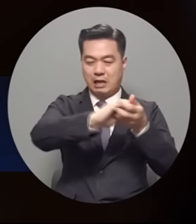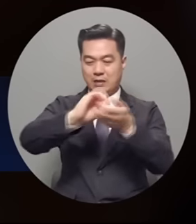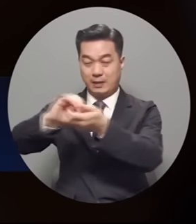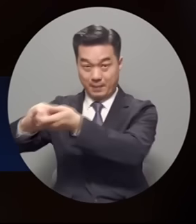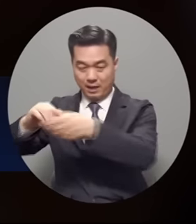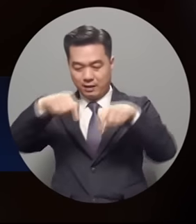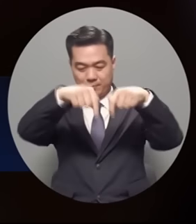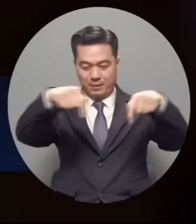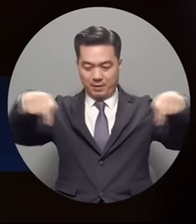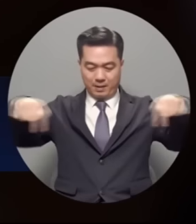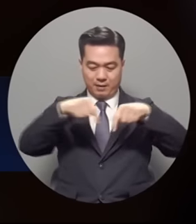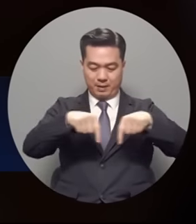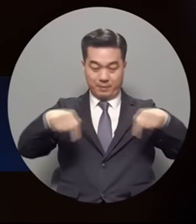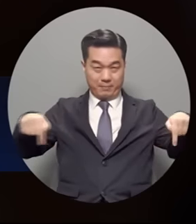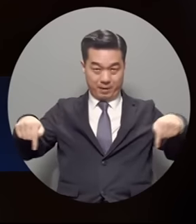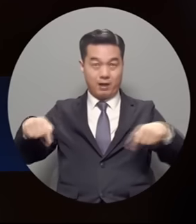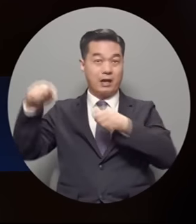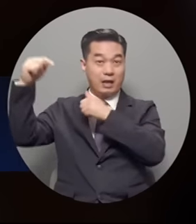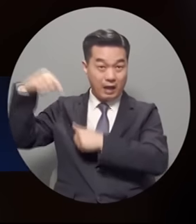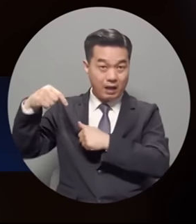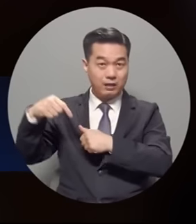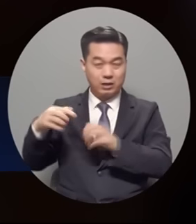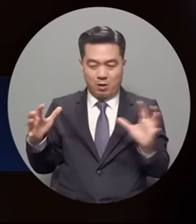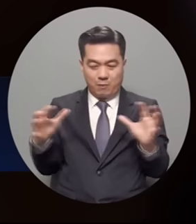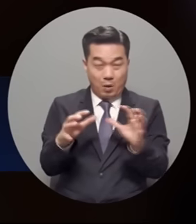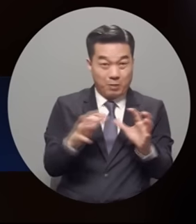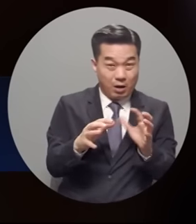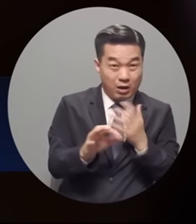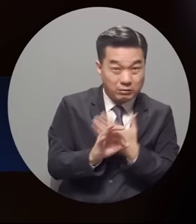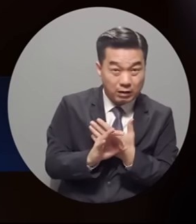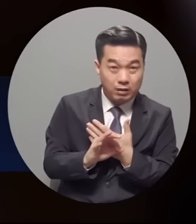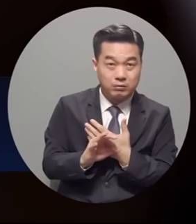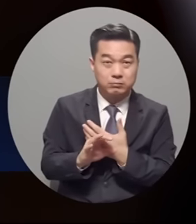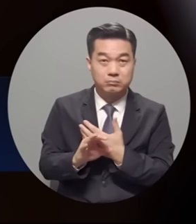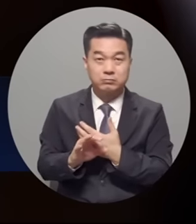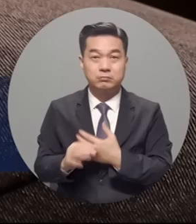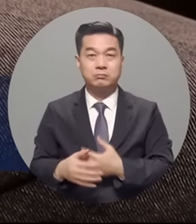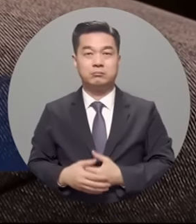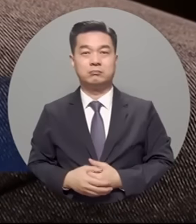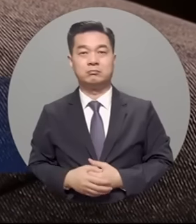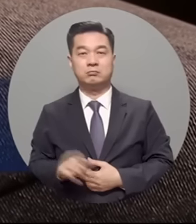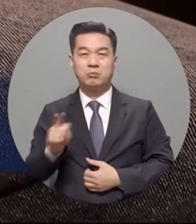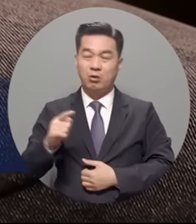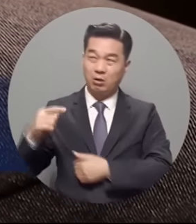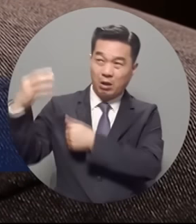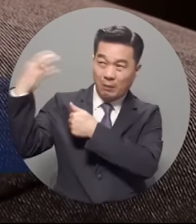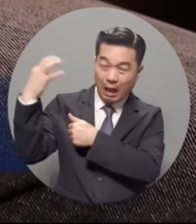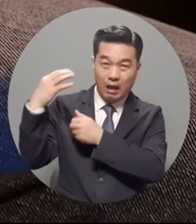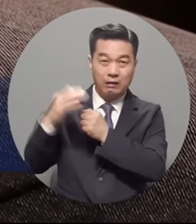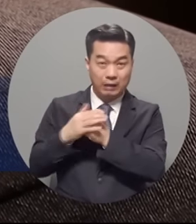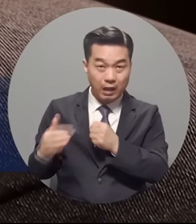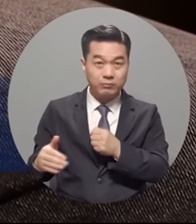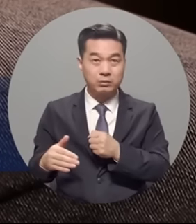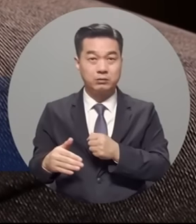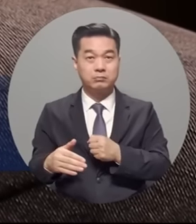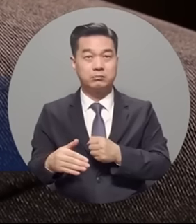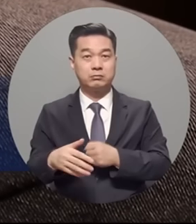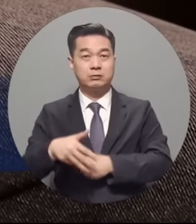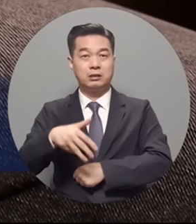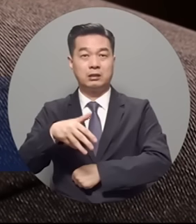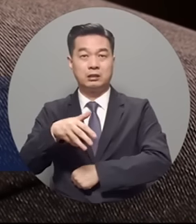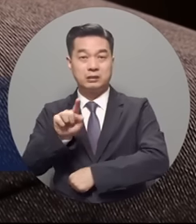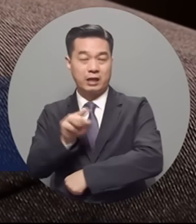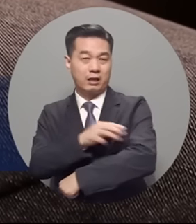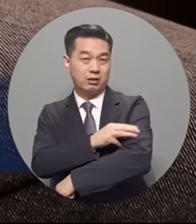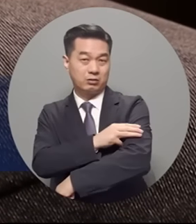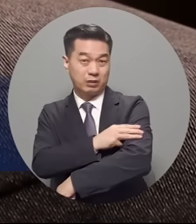하라고 지시를 받았습니다. 너무 몰려 있으면은 계속 뭐라고 하니까 수건이가 원래는 좀